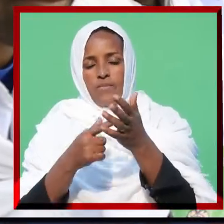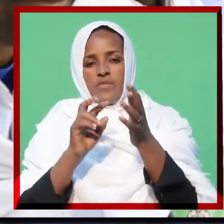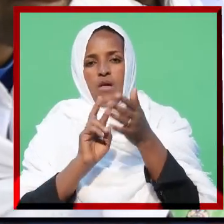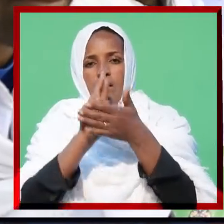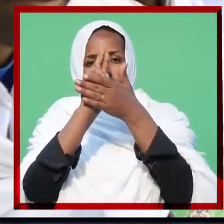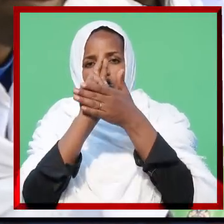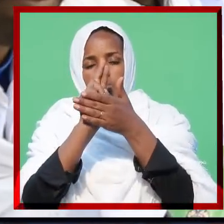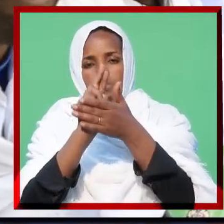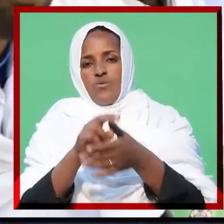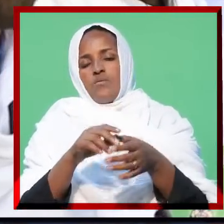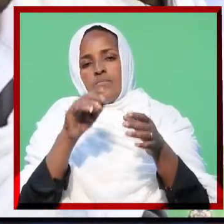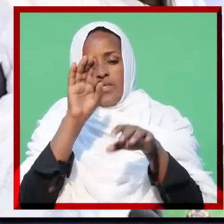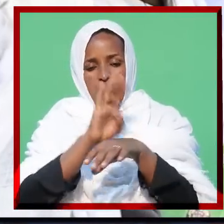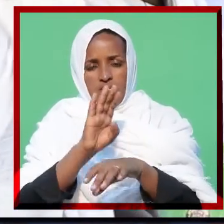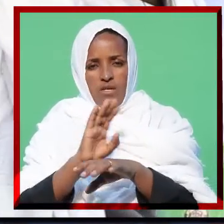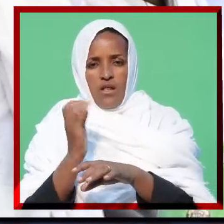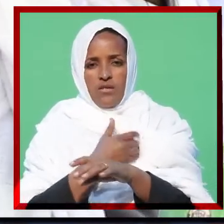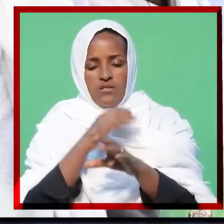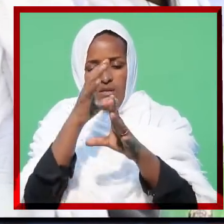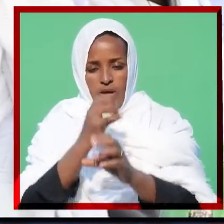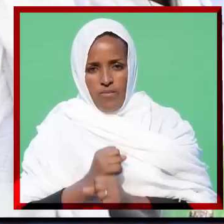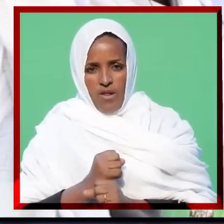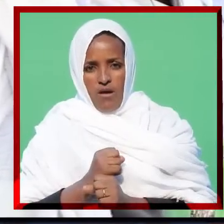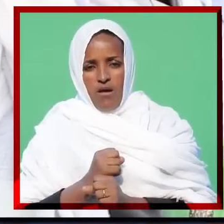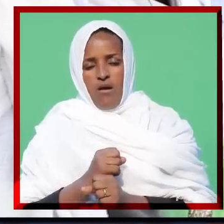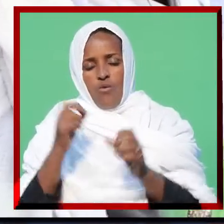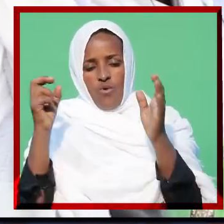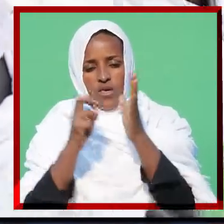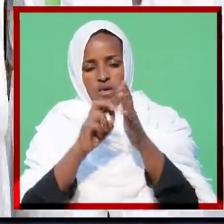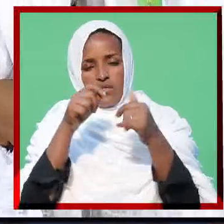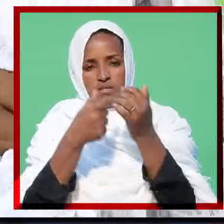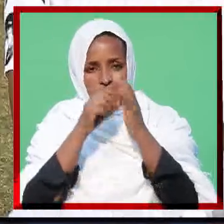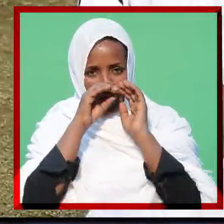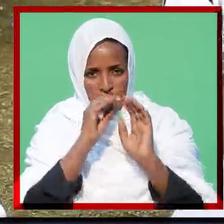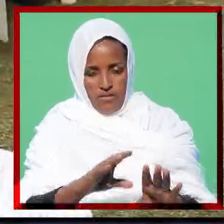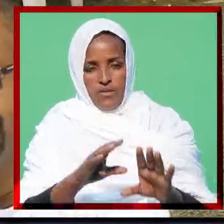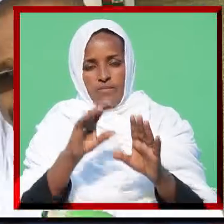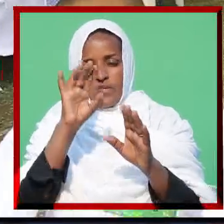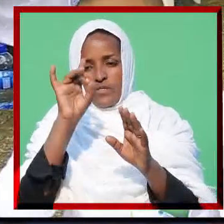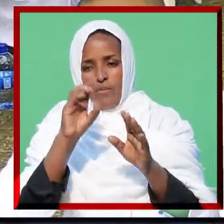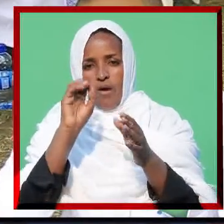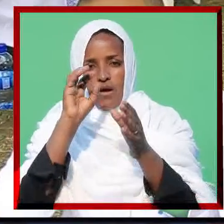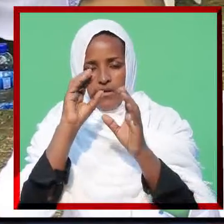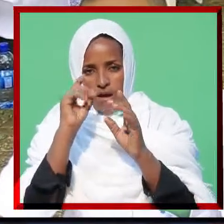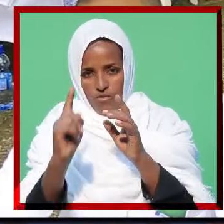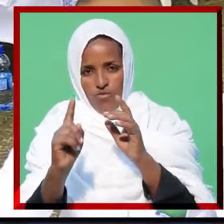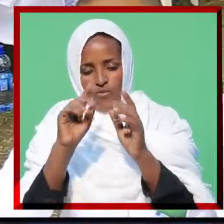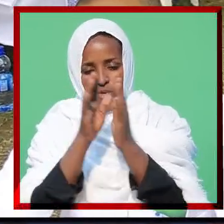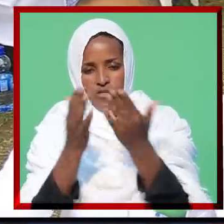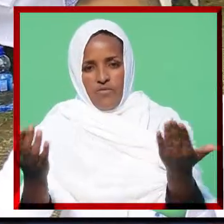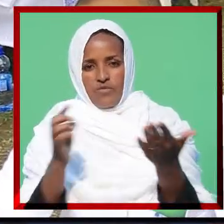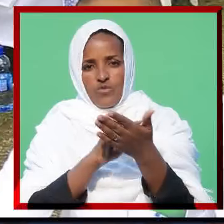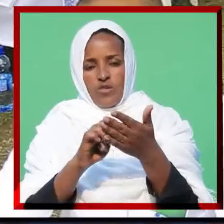ታድሶ መናፍቃን ቤተክርስቲያናችን ተቀብላ ልጆቿን ወንጌል ስለምታስተምረበት 80 አሃዱ መጽሐፍ ቅዱስና